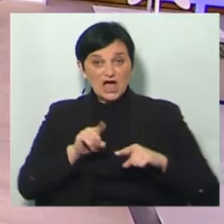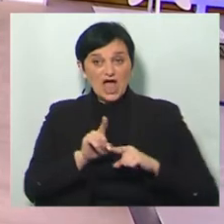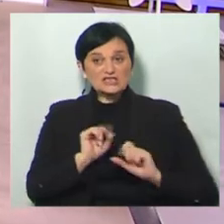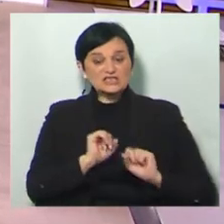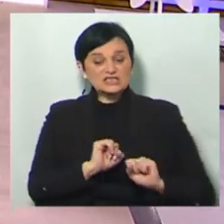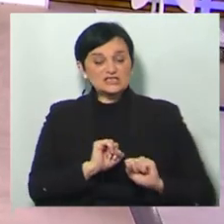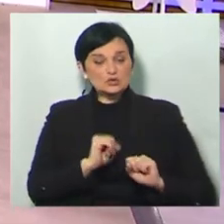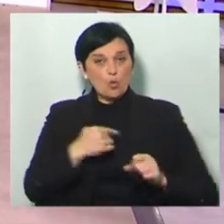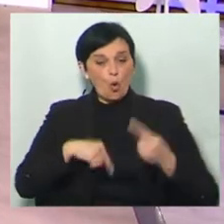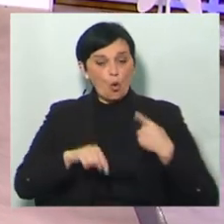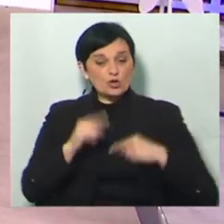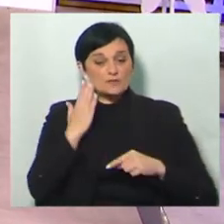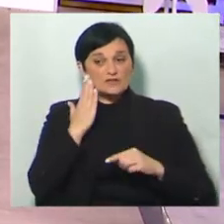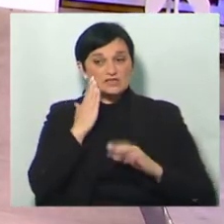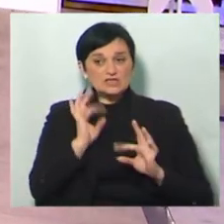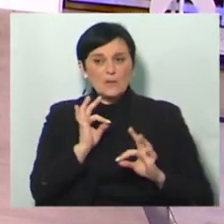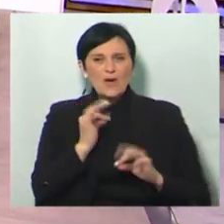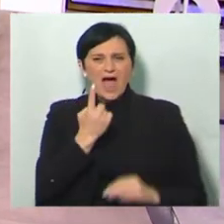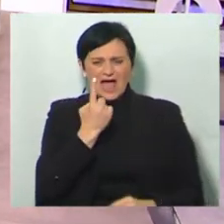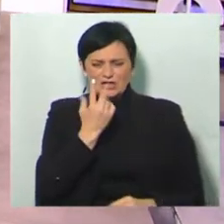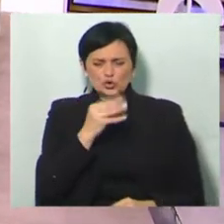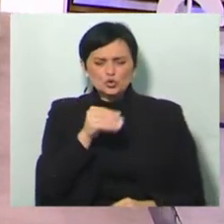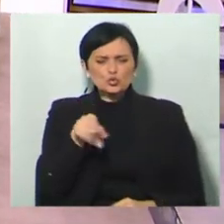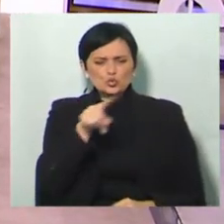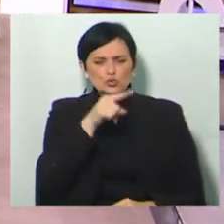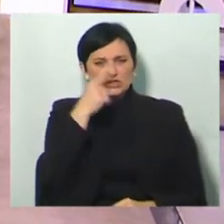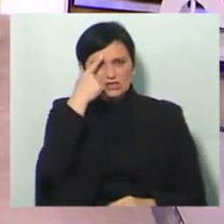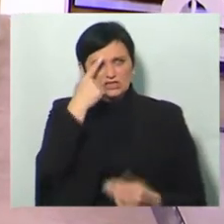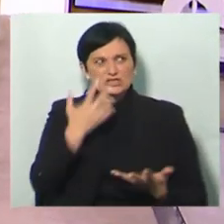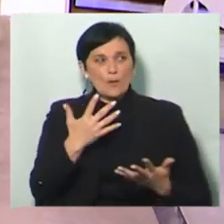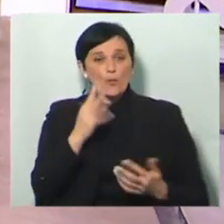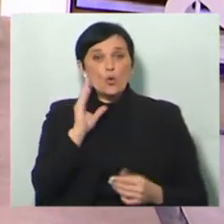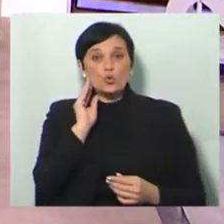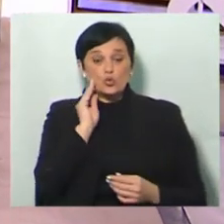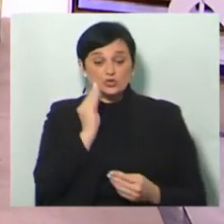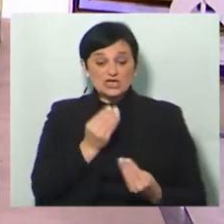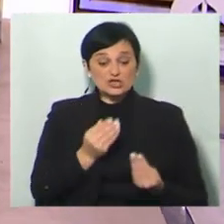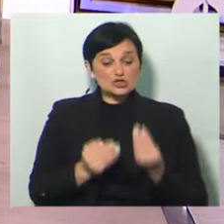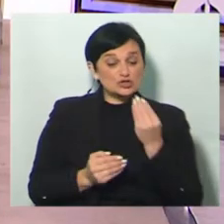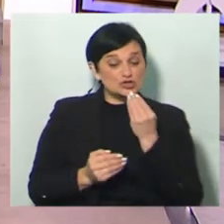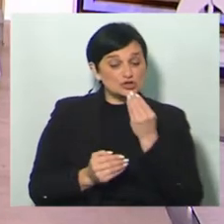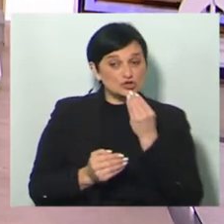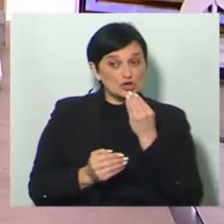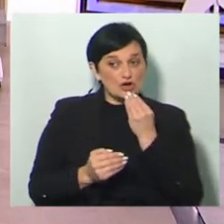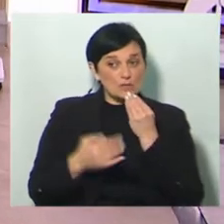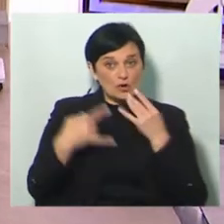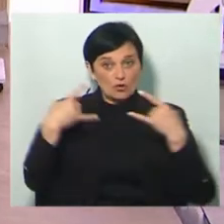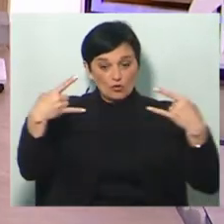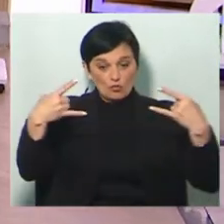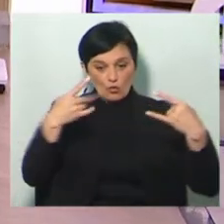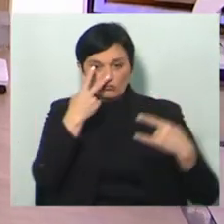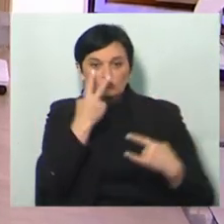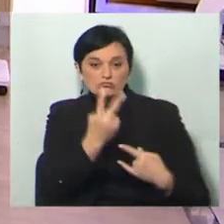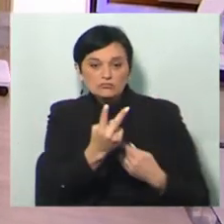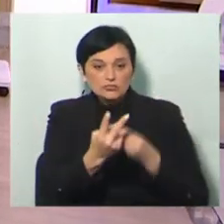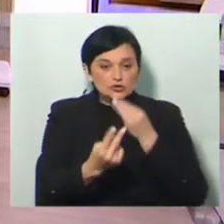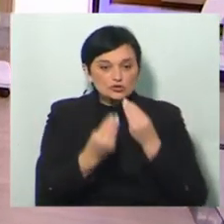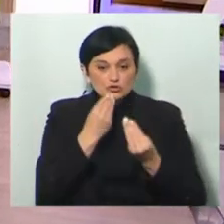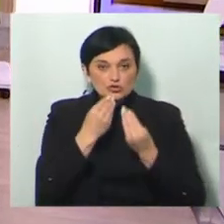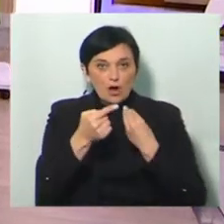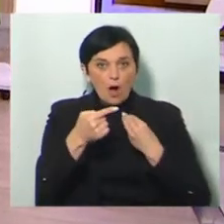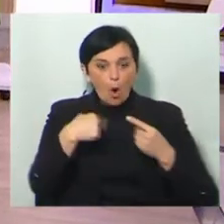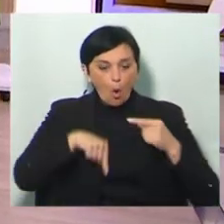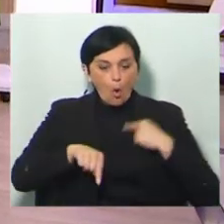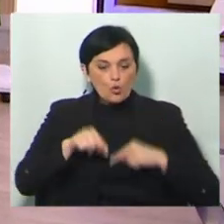ორგანიზმის სამართლიანობას. ერთი წუთი წარმოიდგინეთ, როდესაც თქვენ მირთმევთ კიდეც და მონიტორსაც თვალყურს ადევნებთ. Როგორ